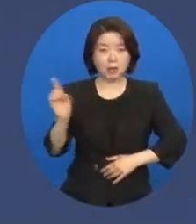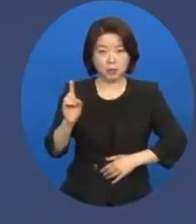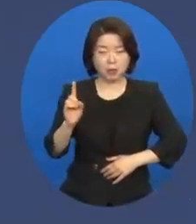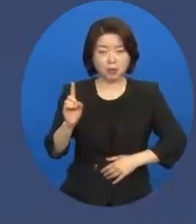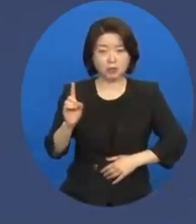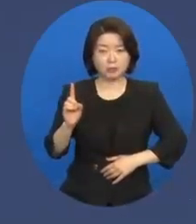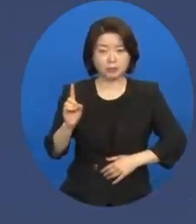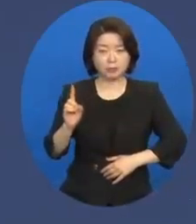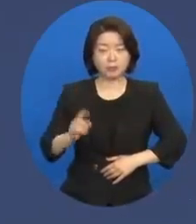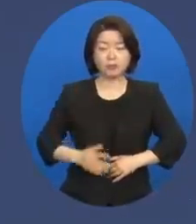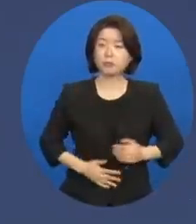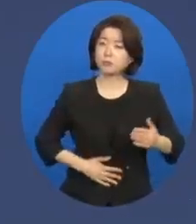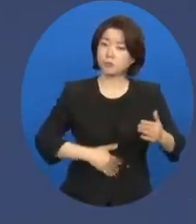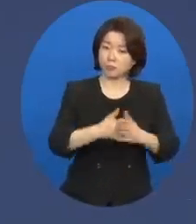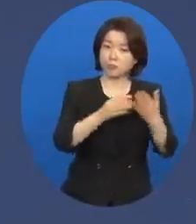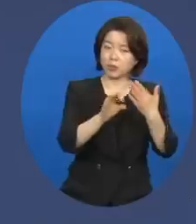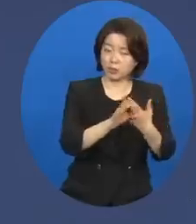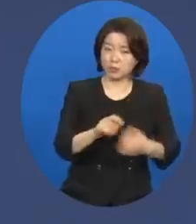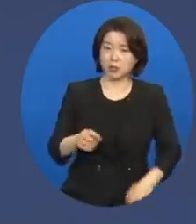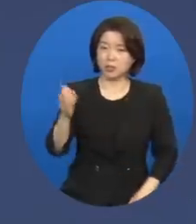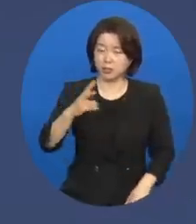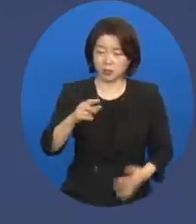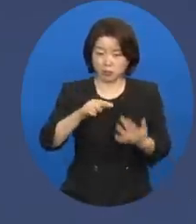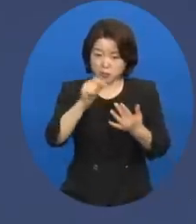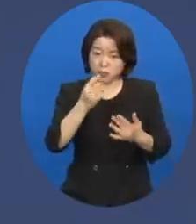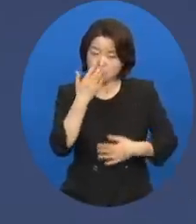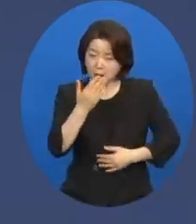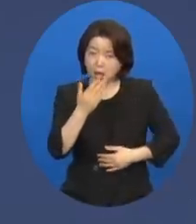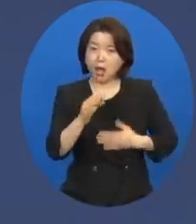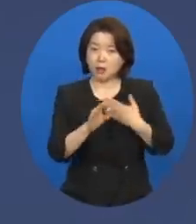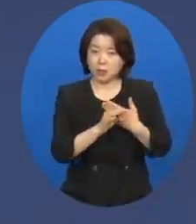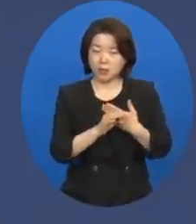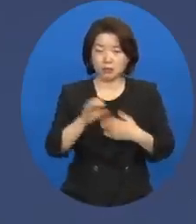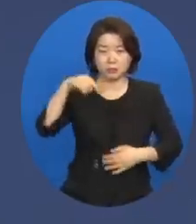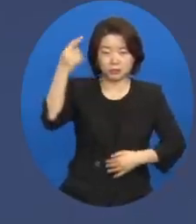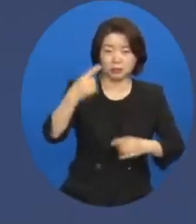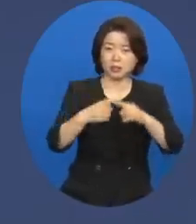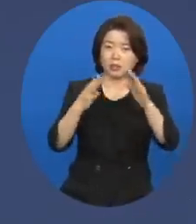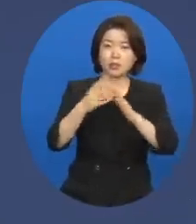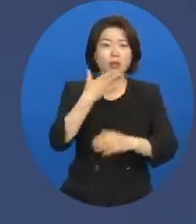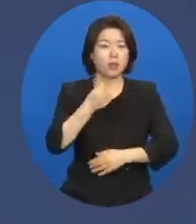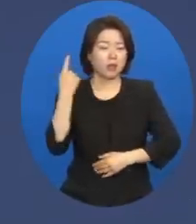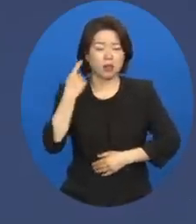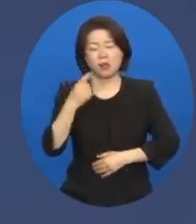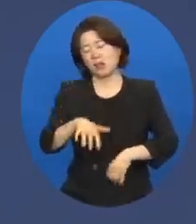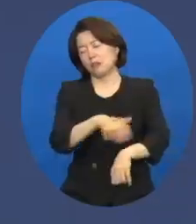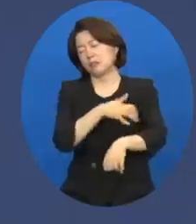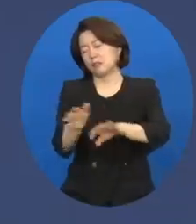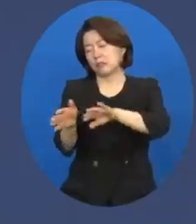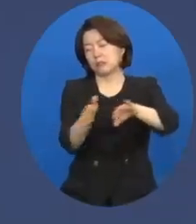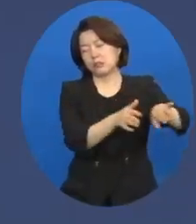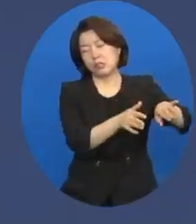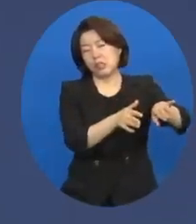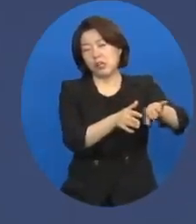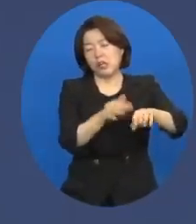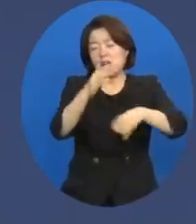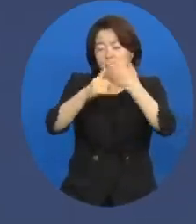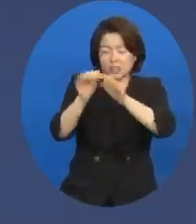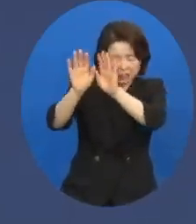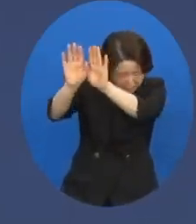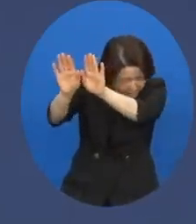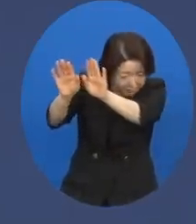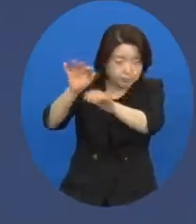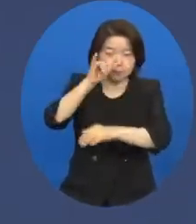얘기였습니다. 배불러지면 그리고 선택이 많아지면 그 다음에 교회 복음은 아 좀 귀찮은 거예요. 하나님 조금 잠깐